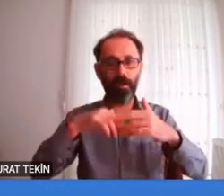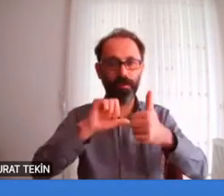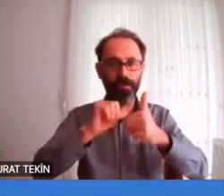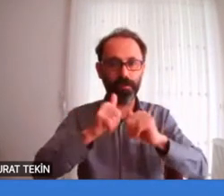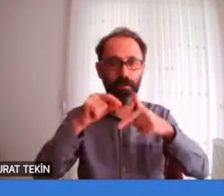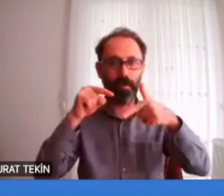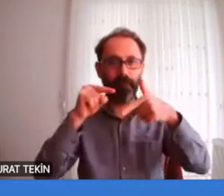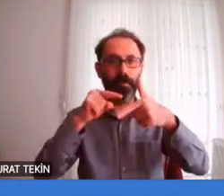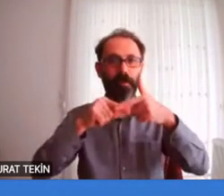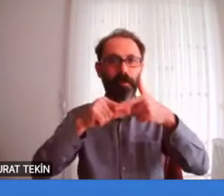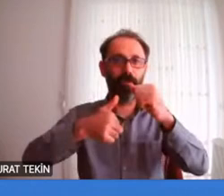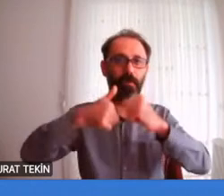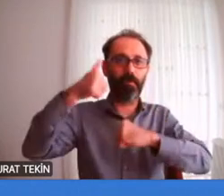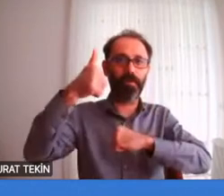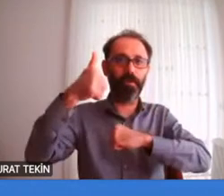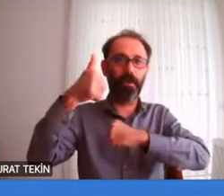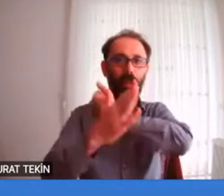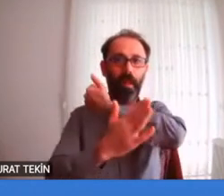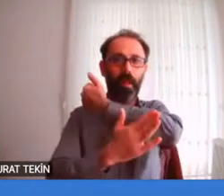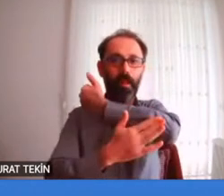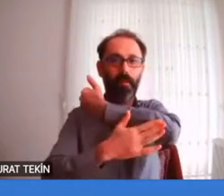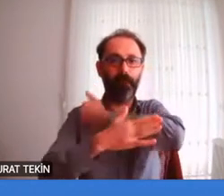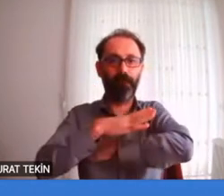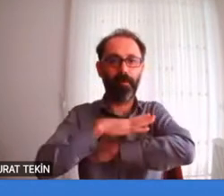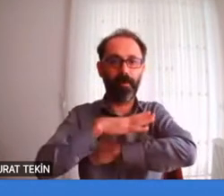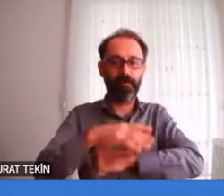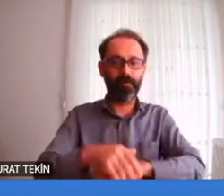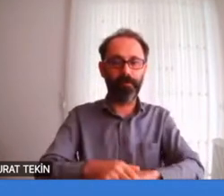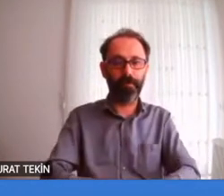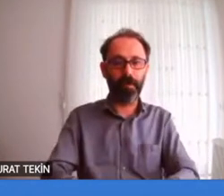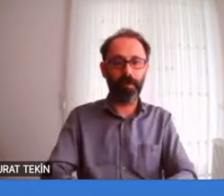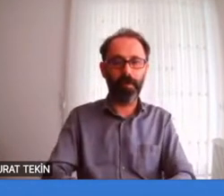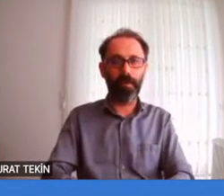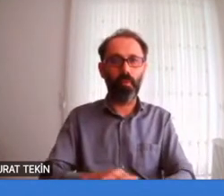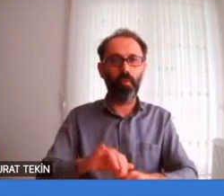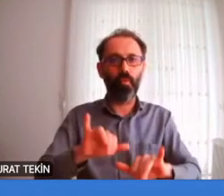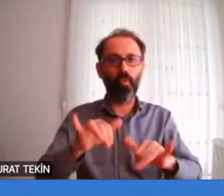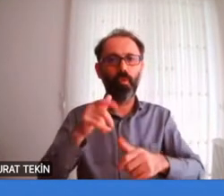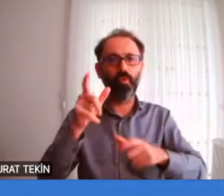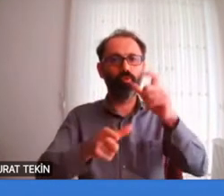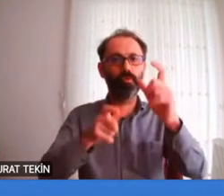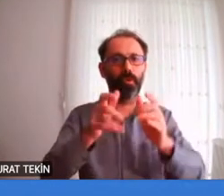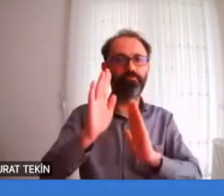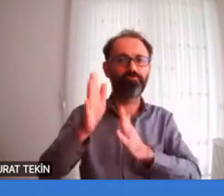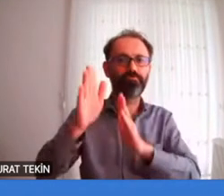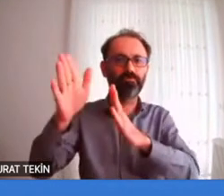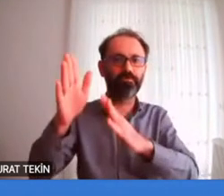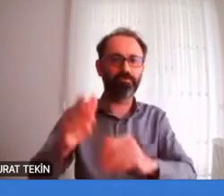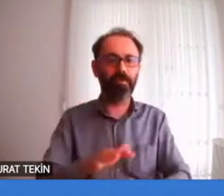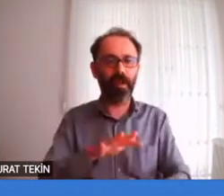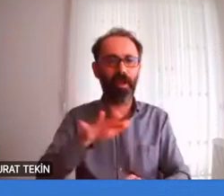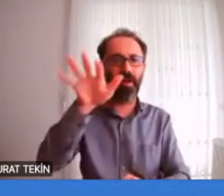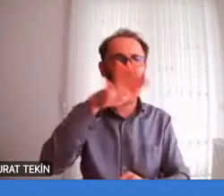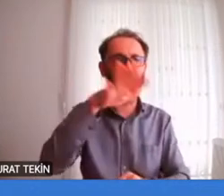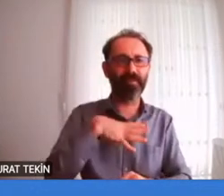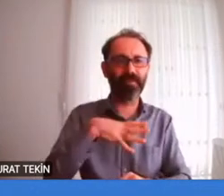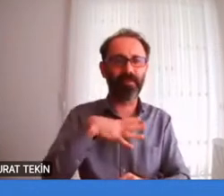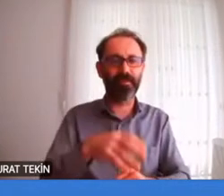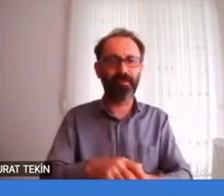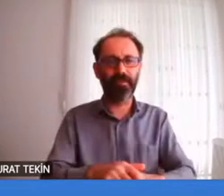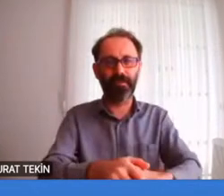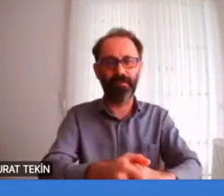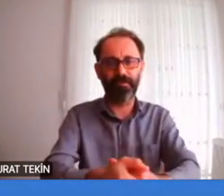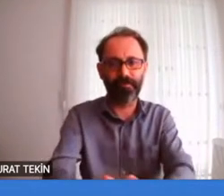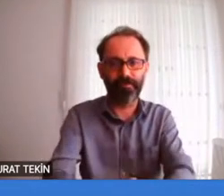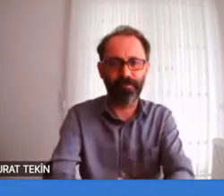Başkan Yardımcısı İsmail Hakkı Karaca var. Oyuncularımıza devam edelim isterim. Herkes ismini ifade edebilirse iyi olur